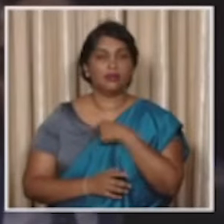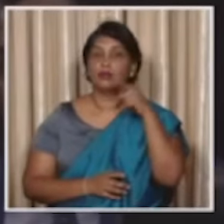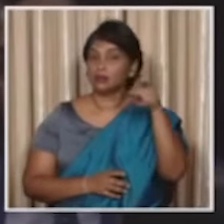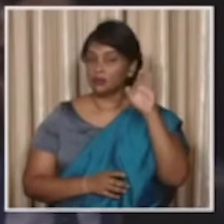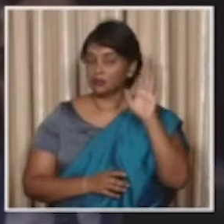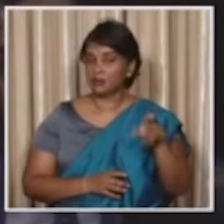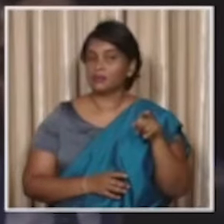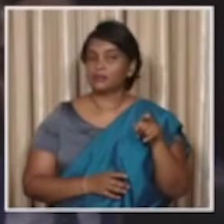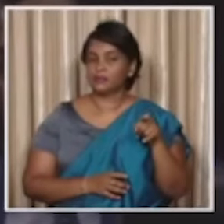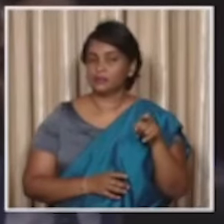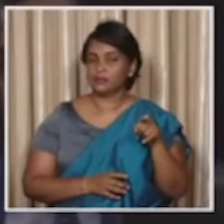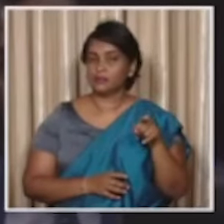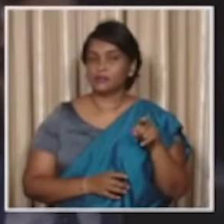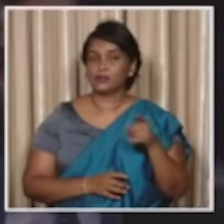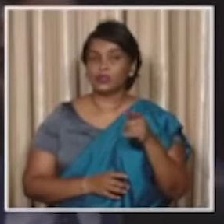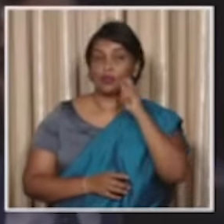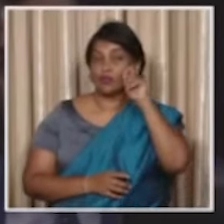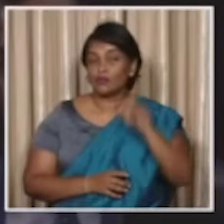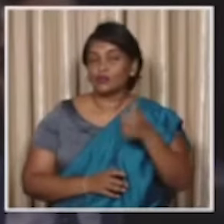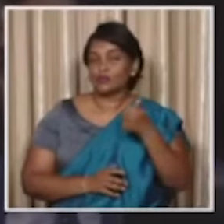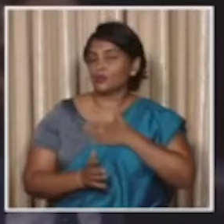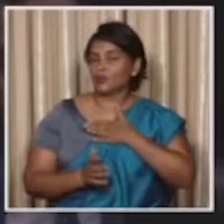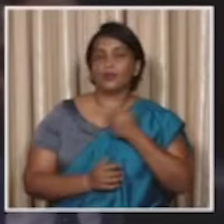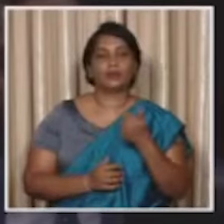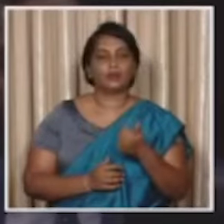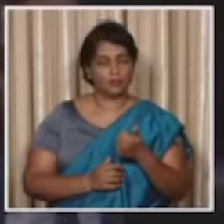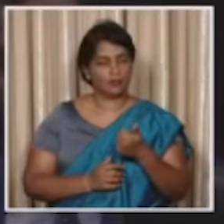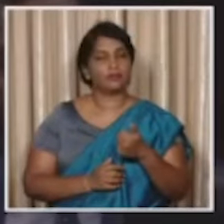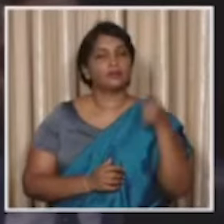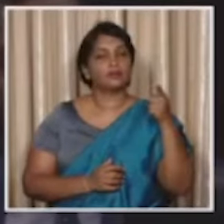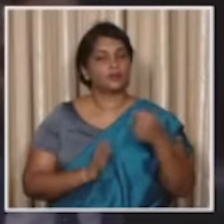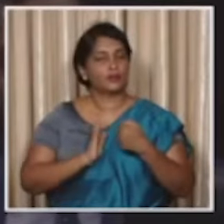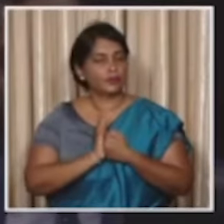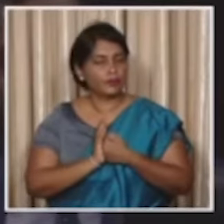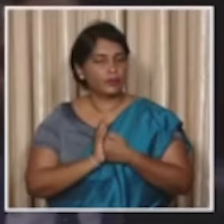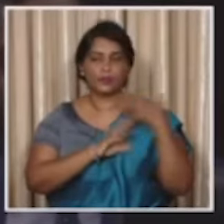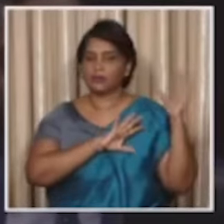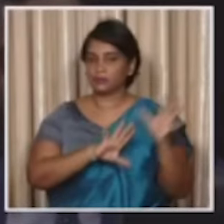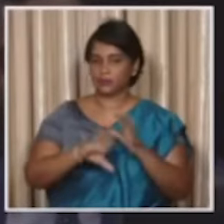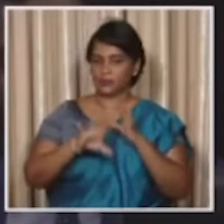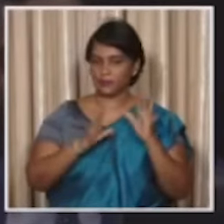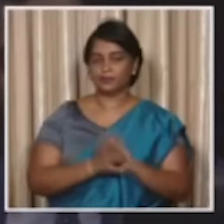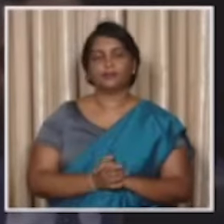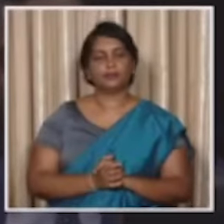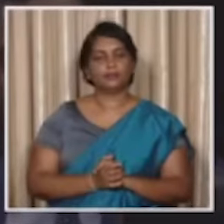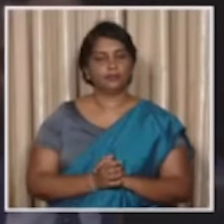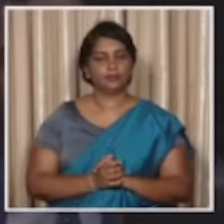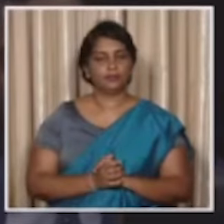එතුමාගේ තිබිච්ච මනුස්සකමට එතුමාට ඇවිල්ලා ගෞරවය දක්වන්න ආවා.